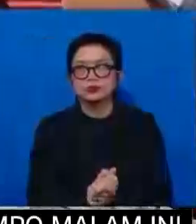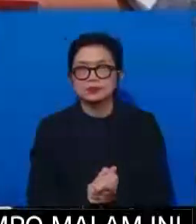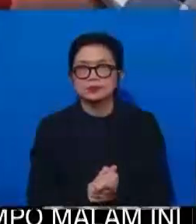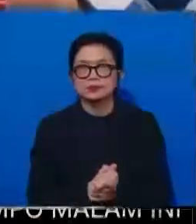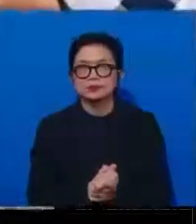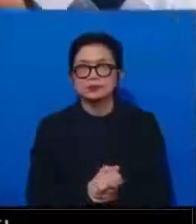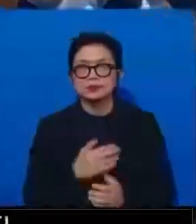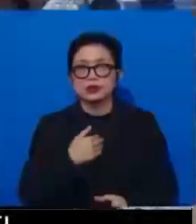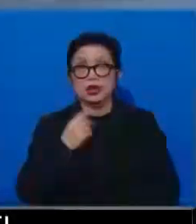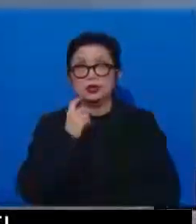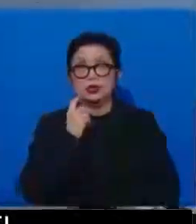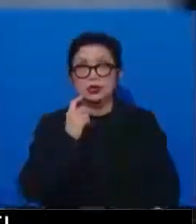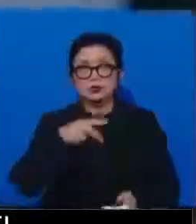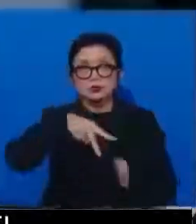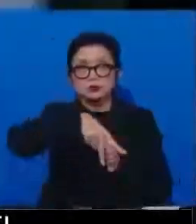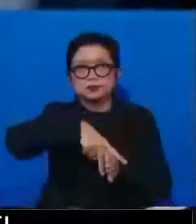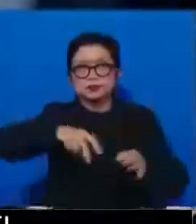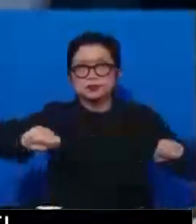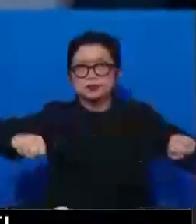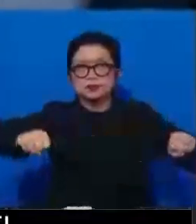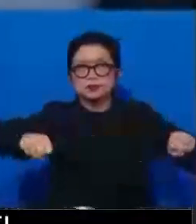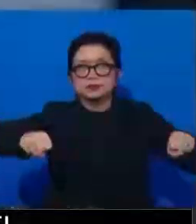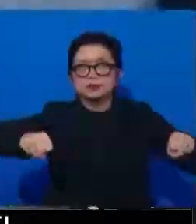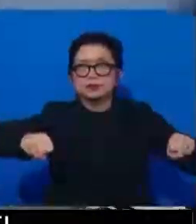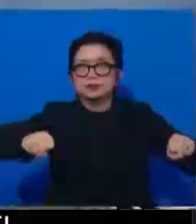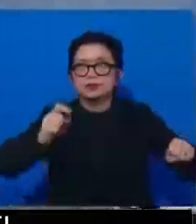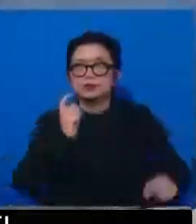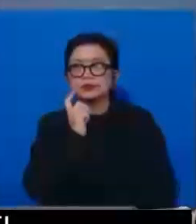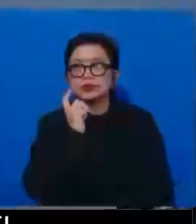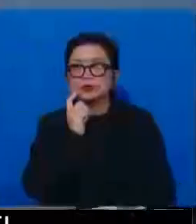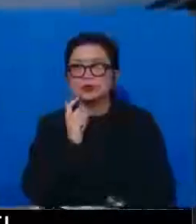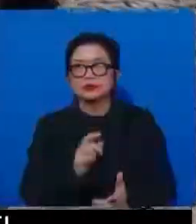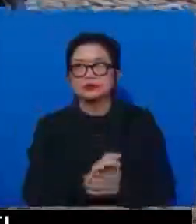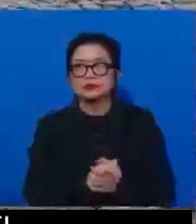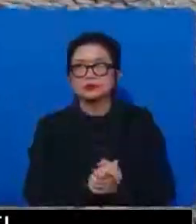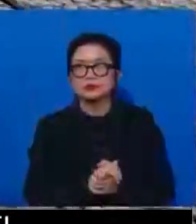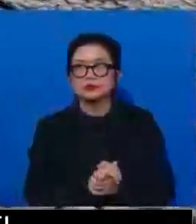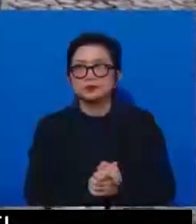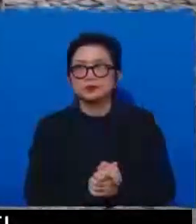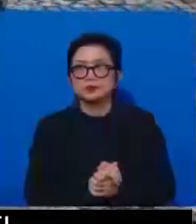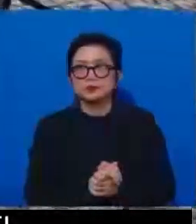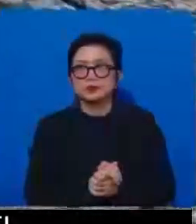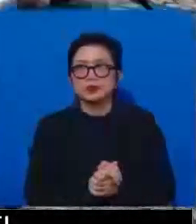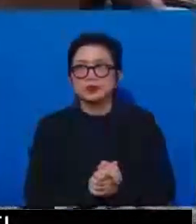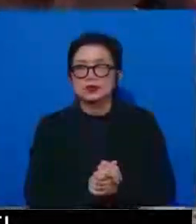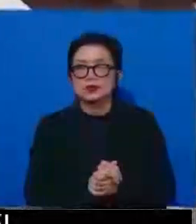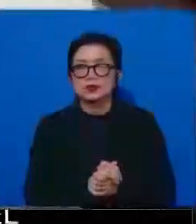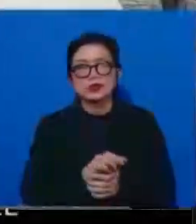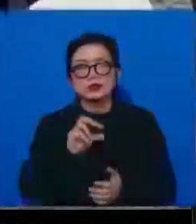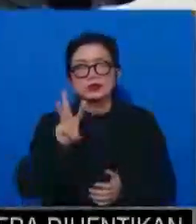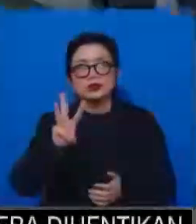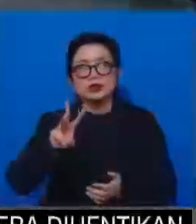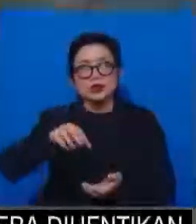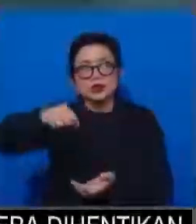Saya akan mencoba mengendarai sepeda motor yang mengangkut garam. Kali ini, karena kondisi jalan yang sulit, hanya bisa mengangkut 3 karung